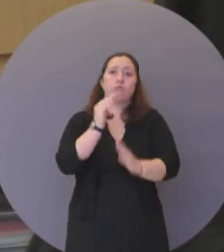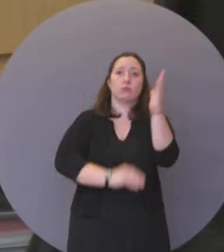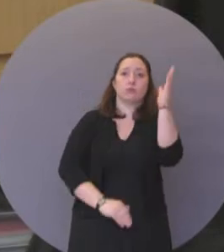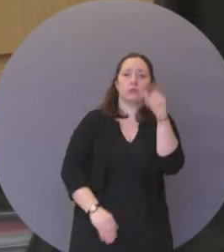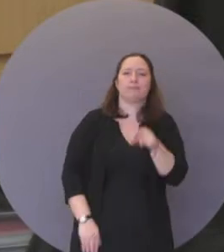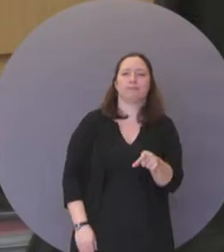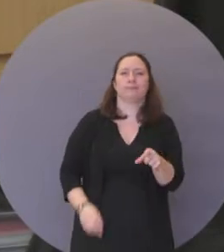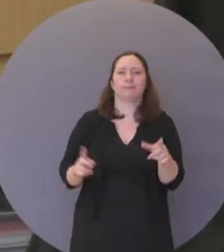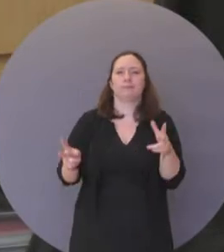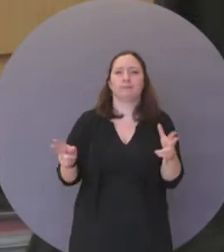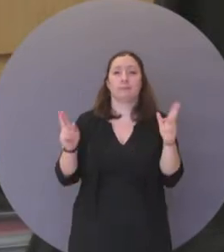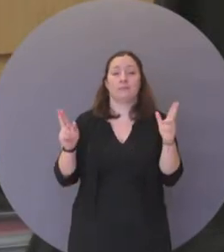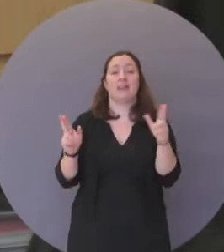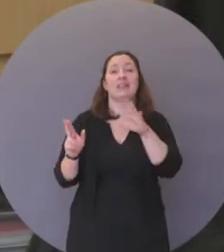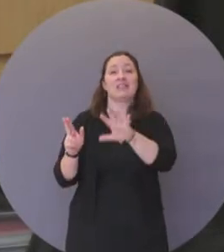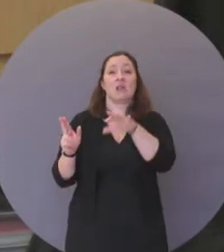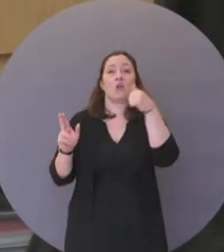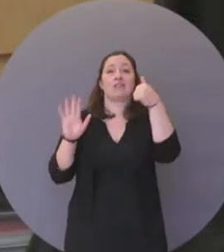56%